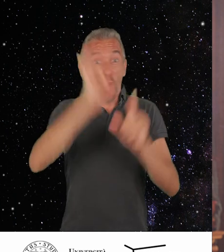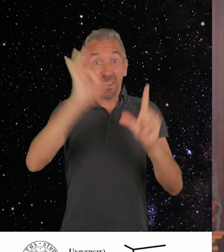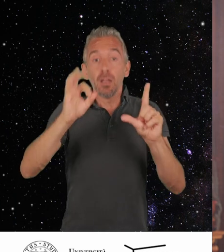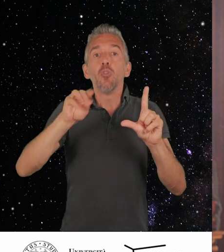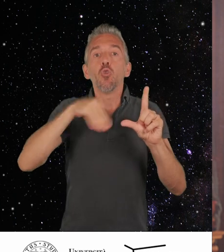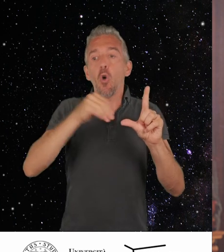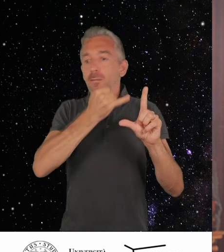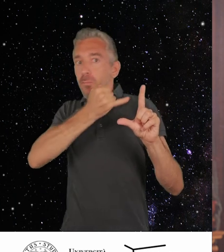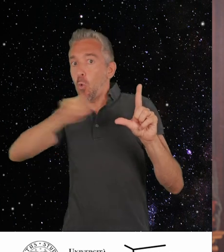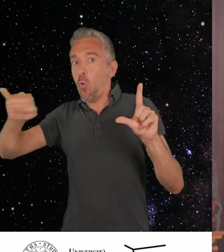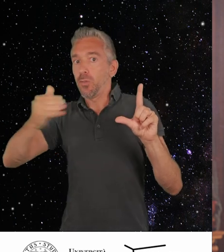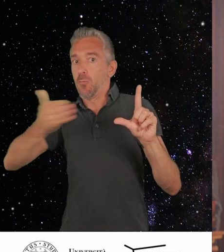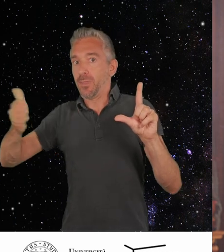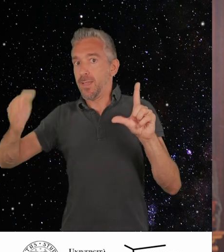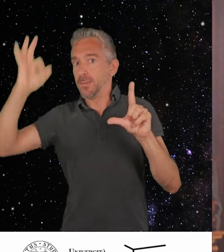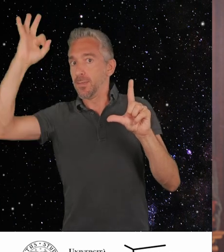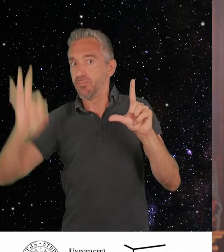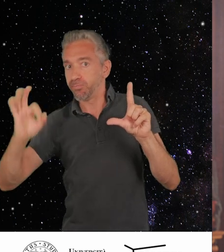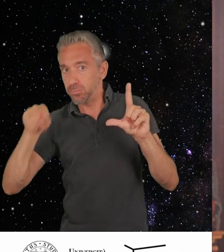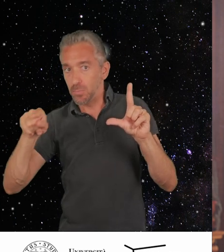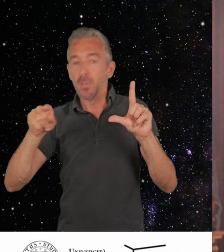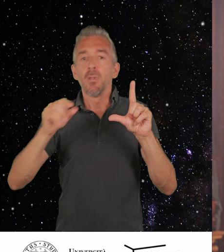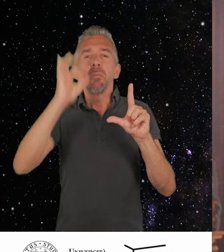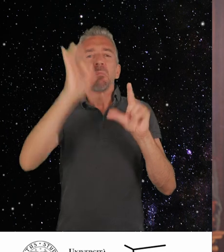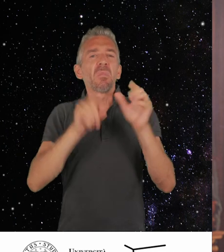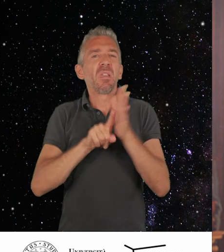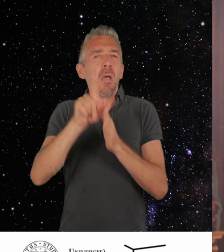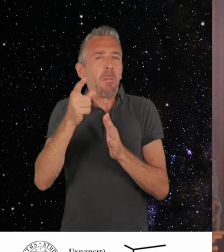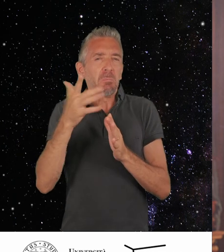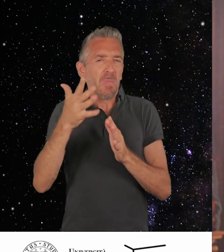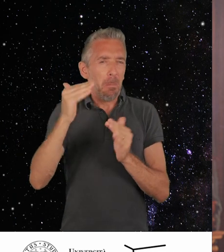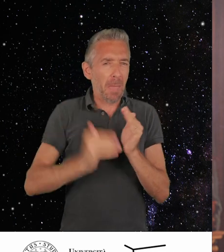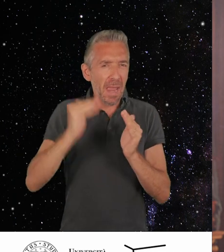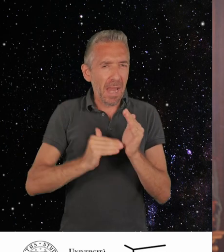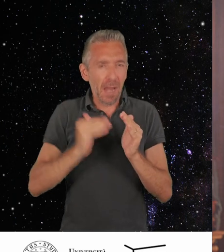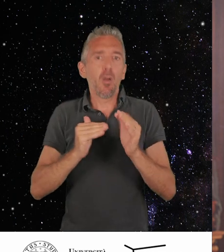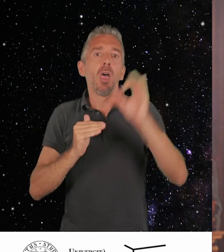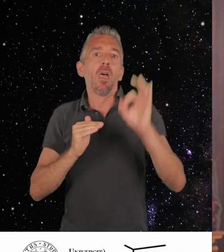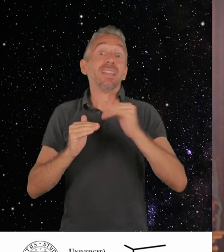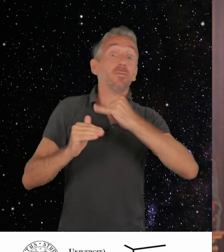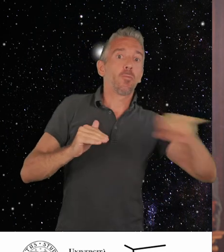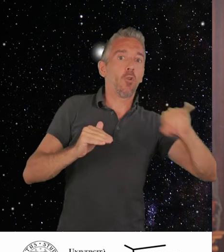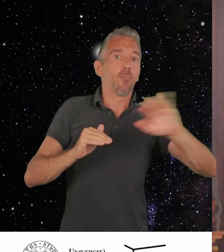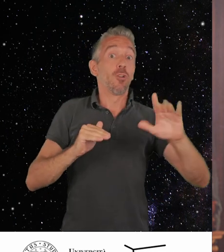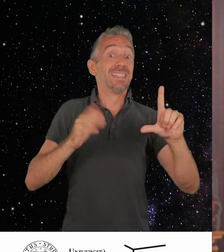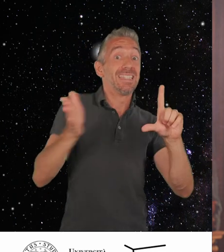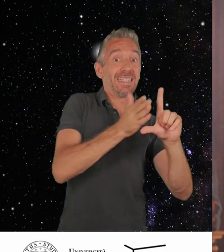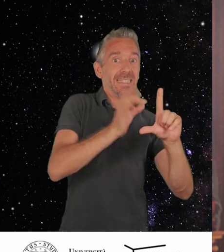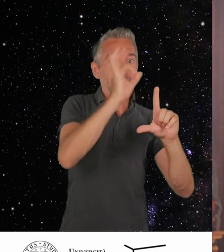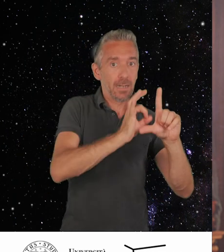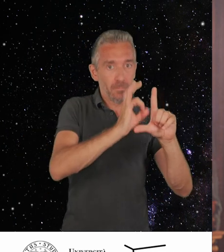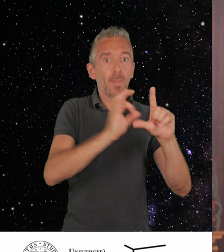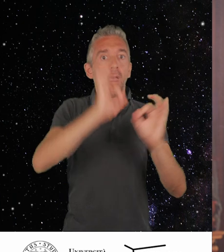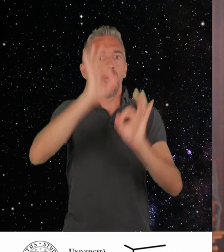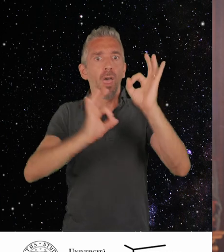metteranno il gettone in una colonna più a destra. Se la traccia è meno intensa, il gettone verrà messo a sinistra. Quello che si verrà a formare